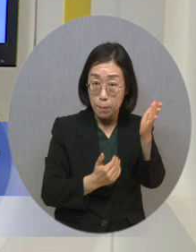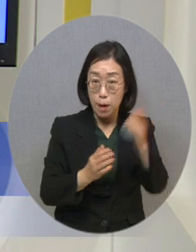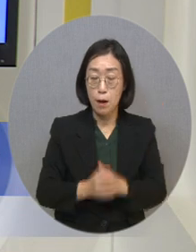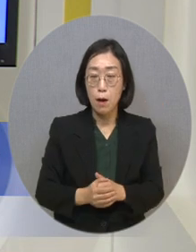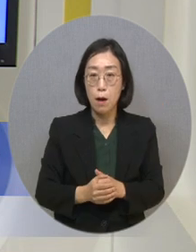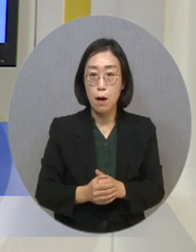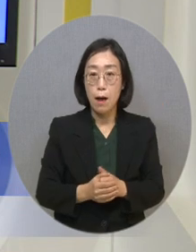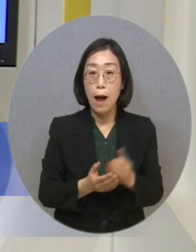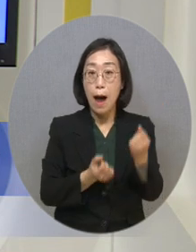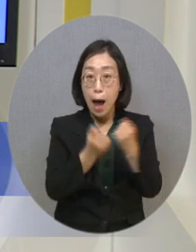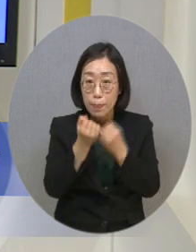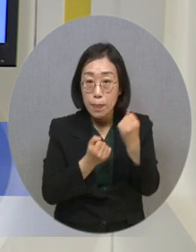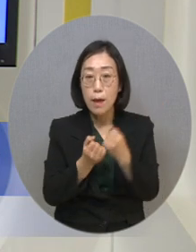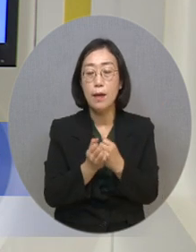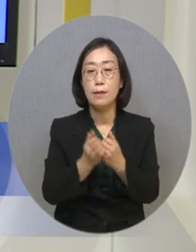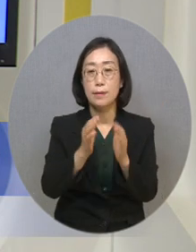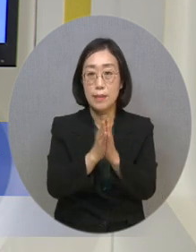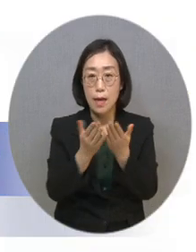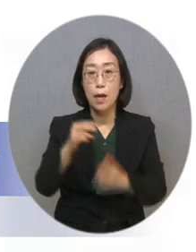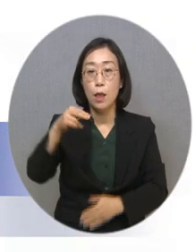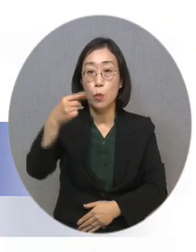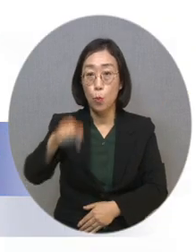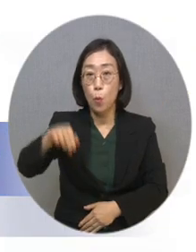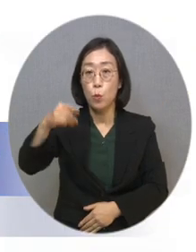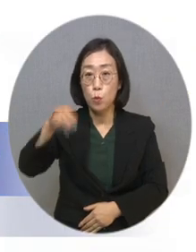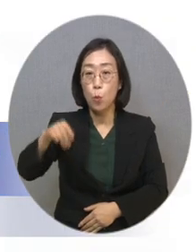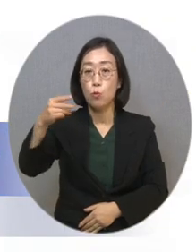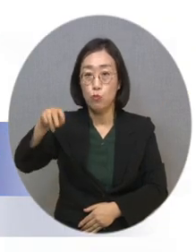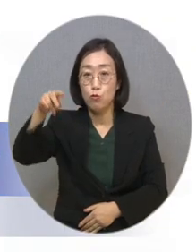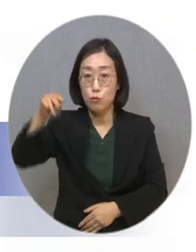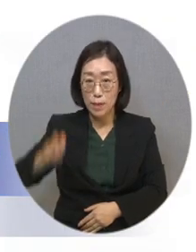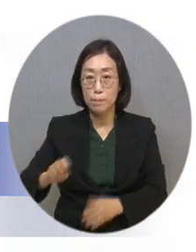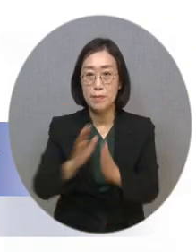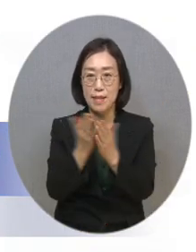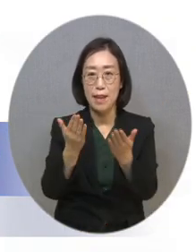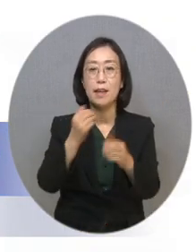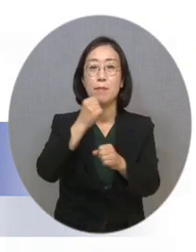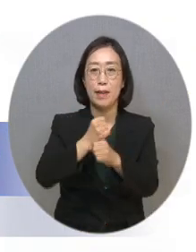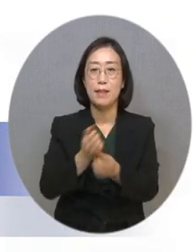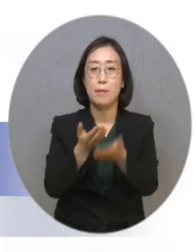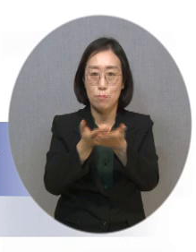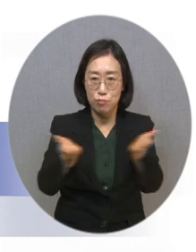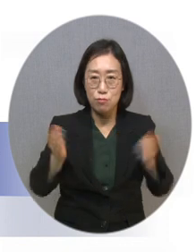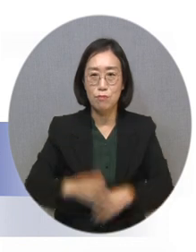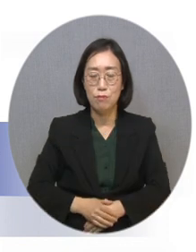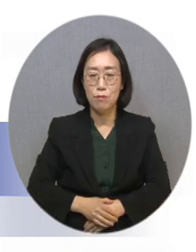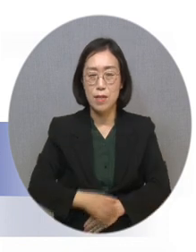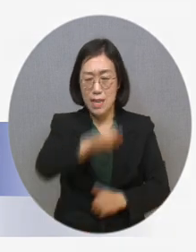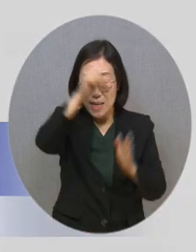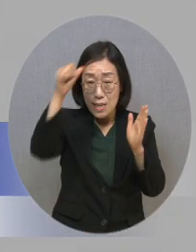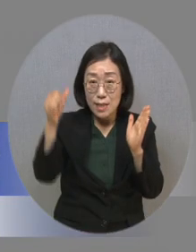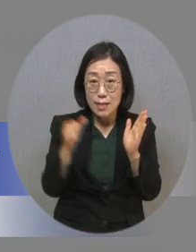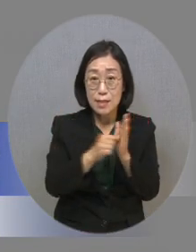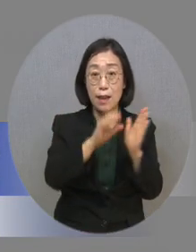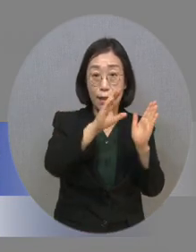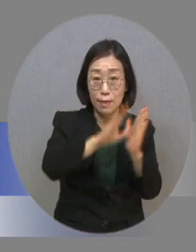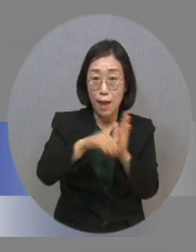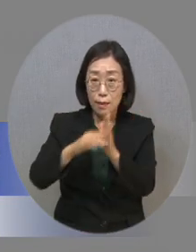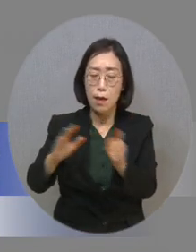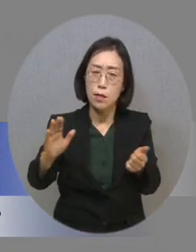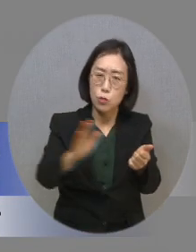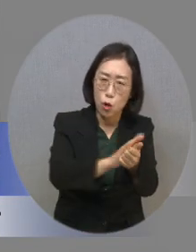가이드북 똑똑 누림을 발간했습니다 새롭게 발간한 똑똑 누림은 생애 주기에 따른 생활 영역별